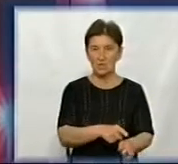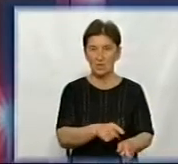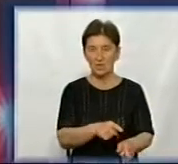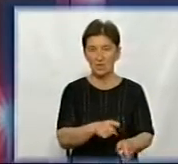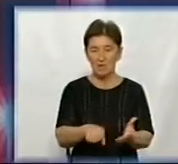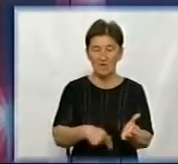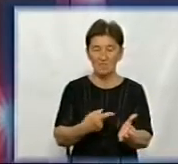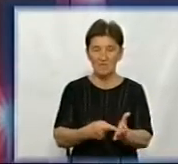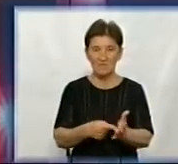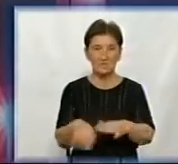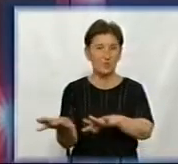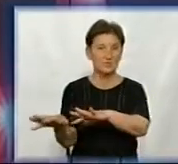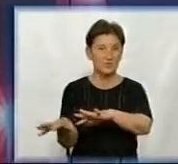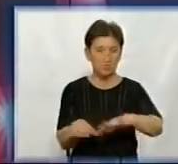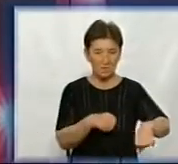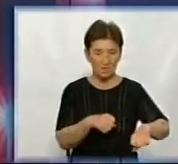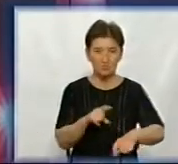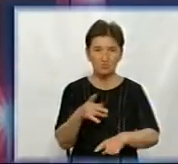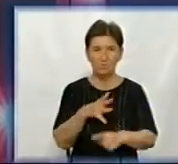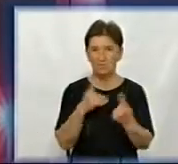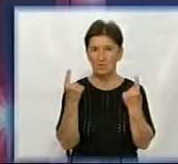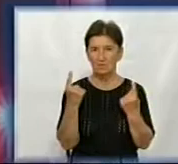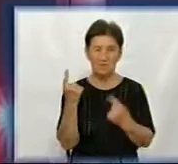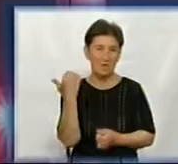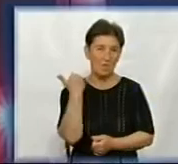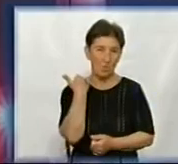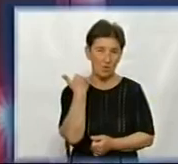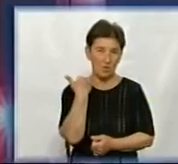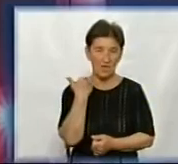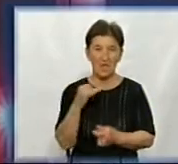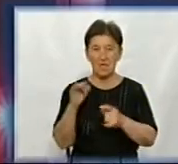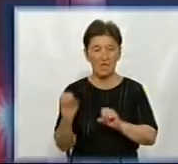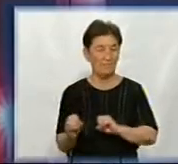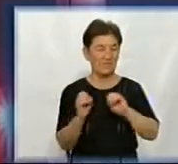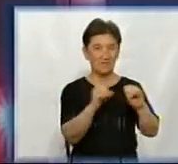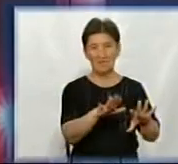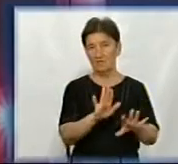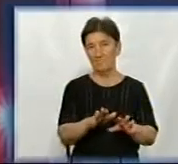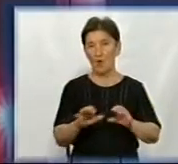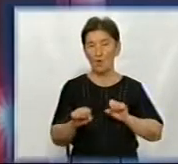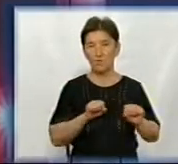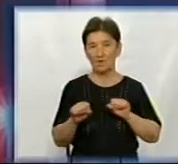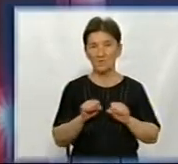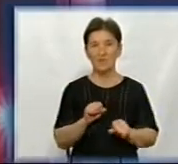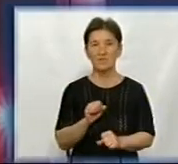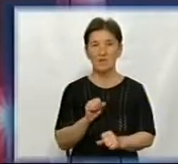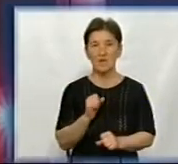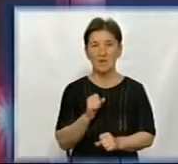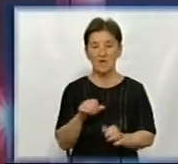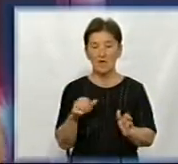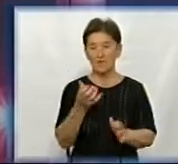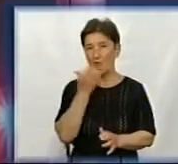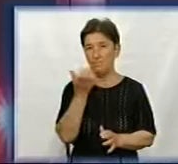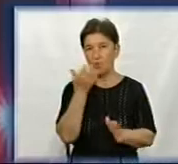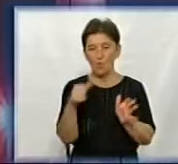теплоенергетику. Місто їх забрало, тому що були значні борги по оренді, і передали їх в оперативне управління КП комунальному підприємству теплоенергетики,